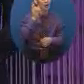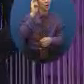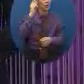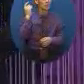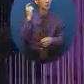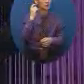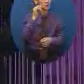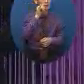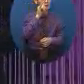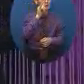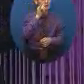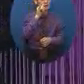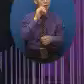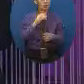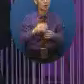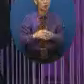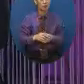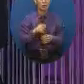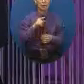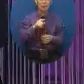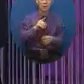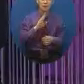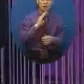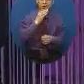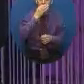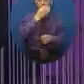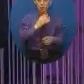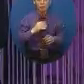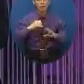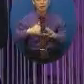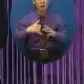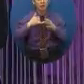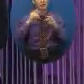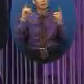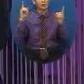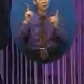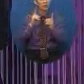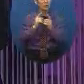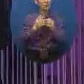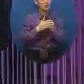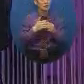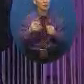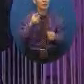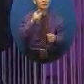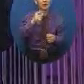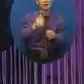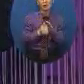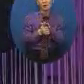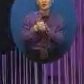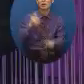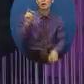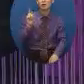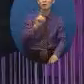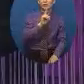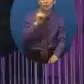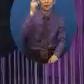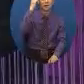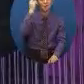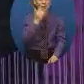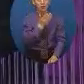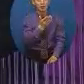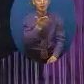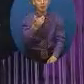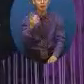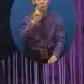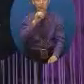아마 들어보셨을 거예요. 이 풍진 세상을 만났으니 너의 희망이